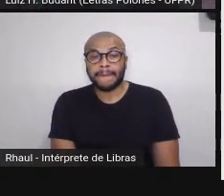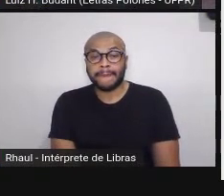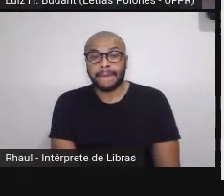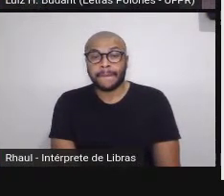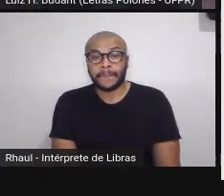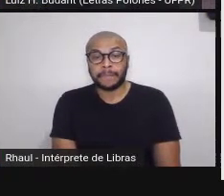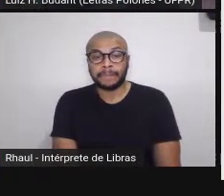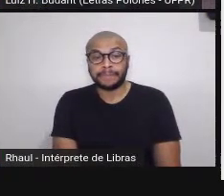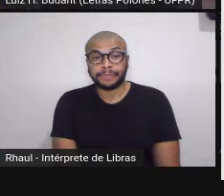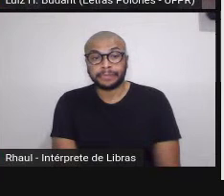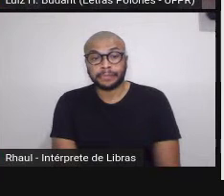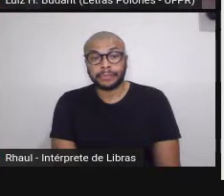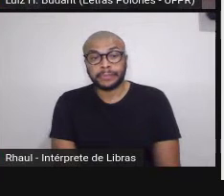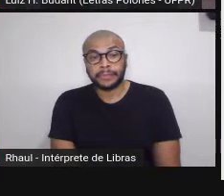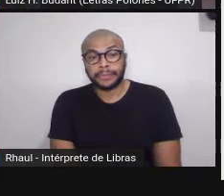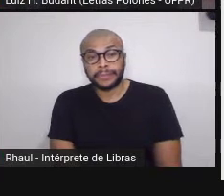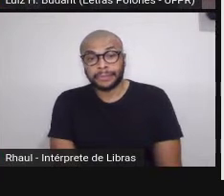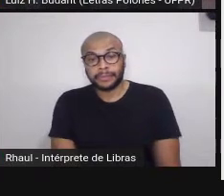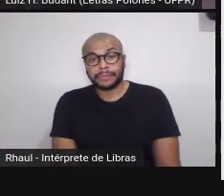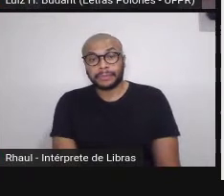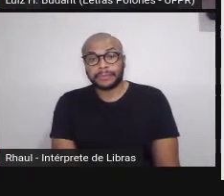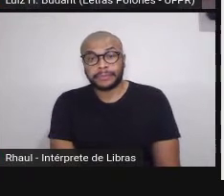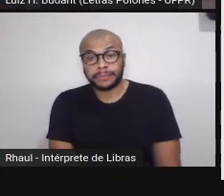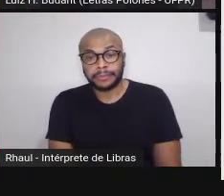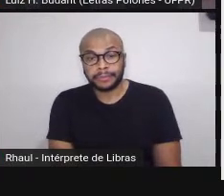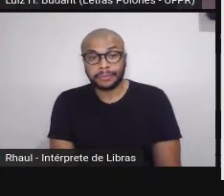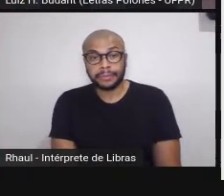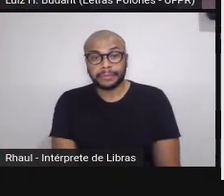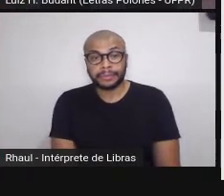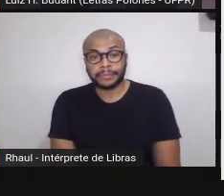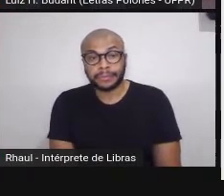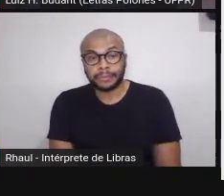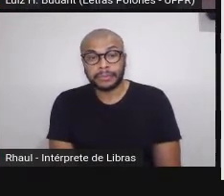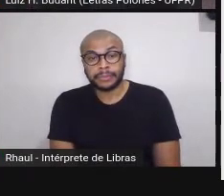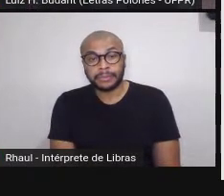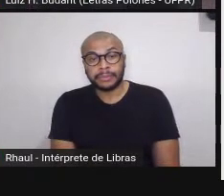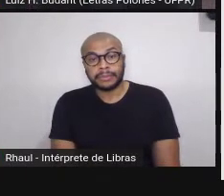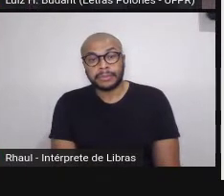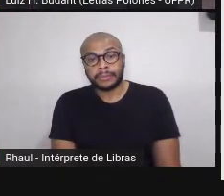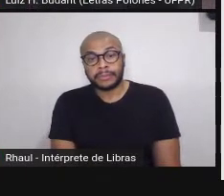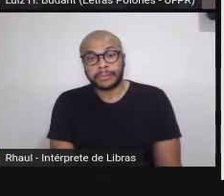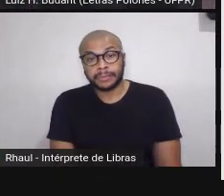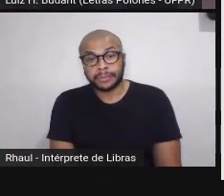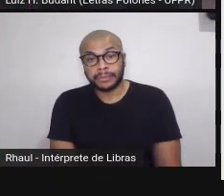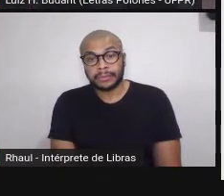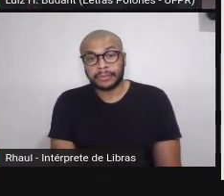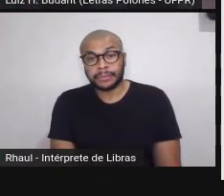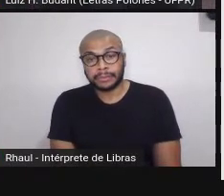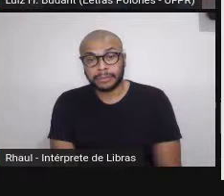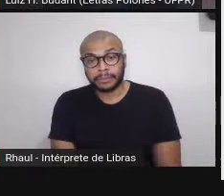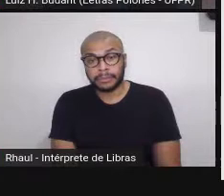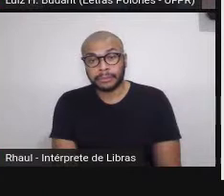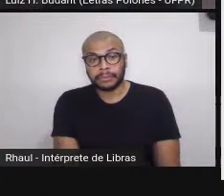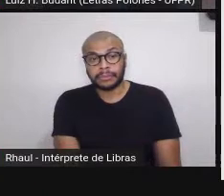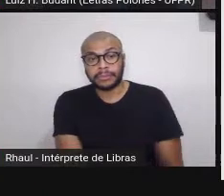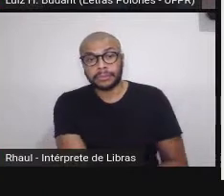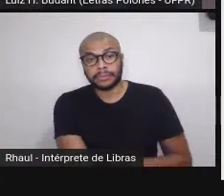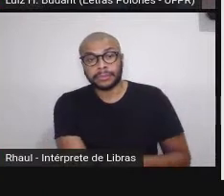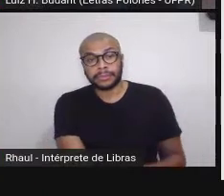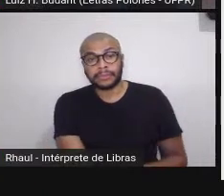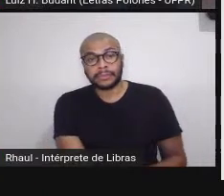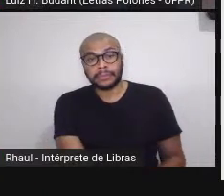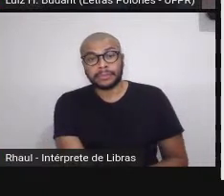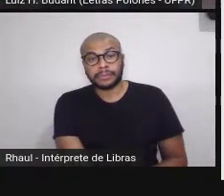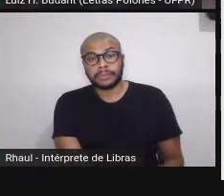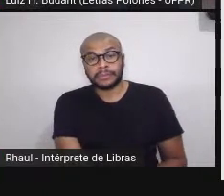szkoły. Ufam panu Wiośle, a nie Wiosłowi, jak na przykład przyglądam się szkole. Widzę